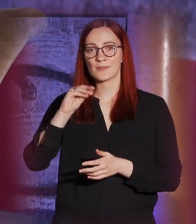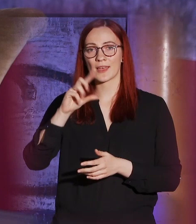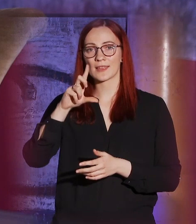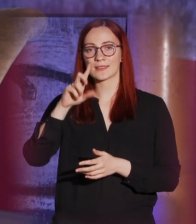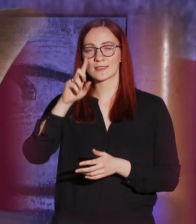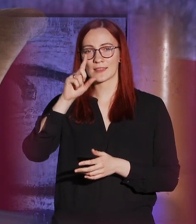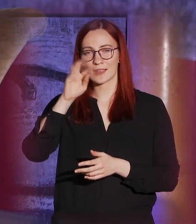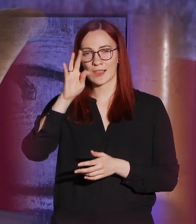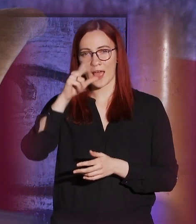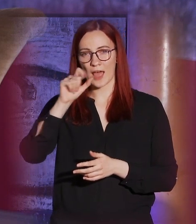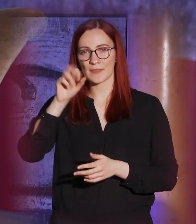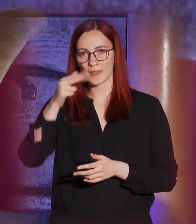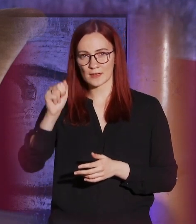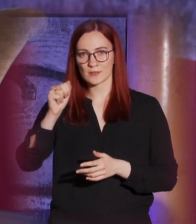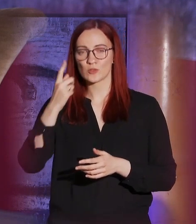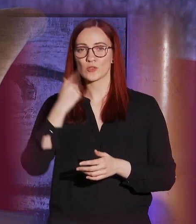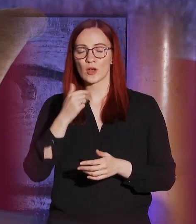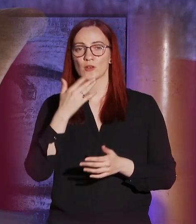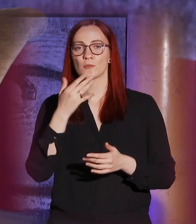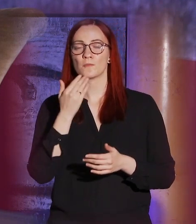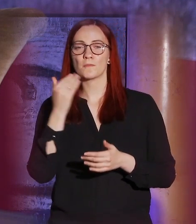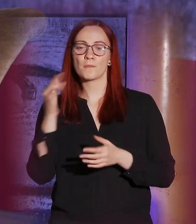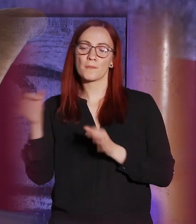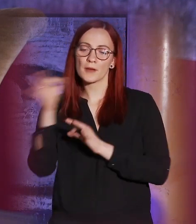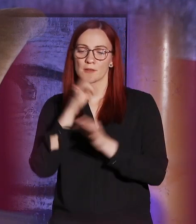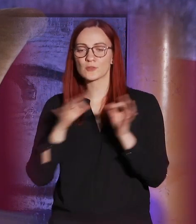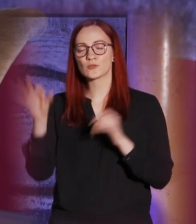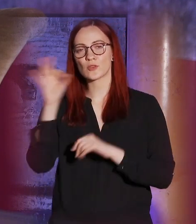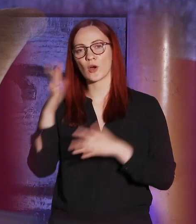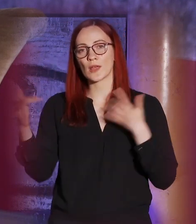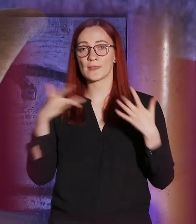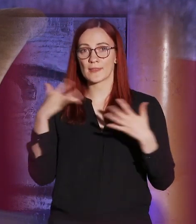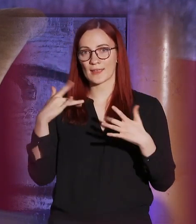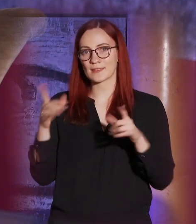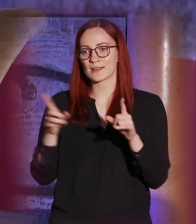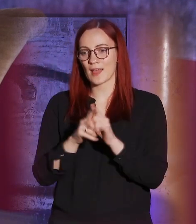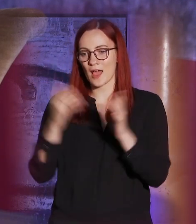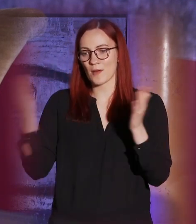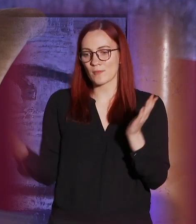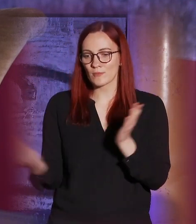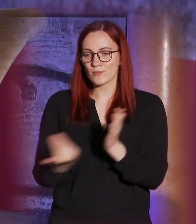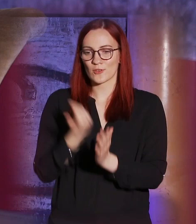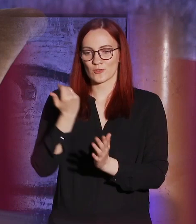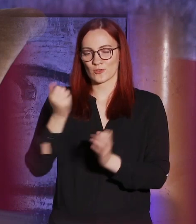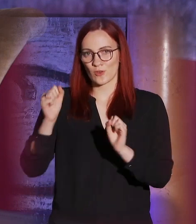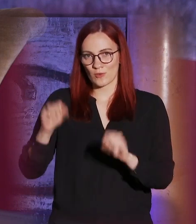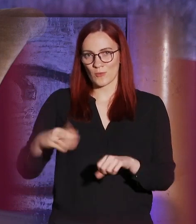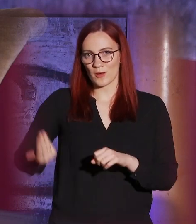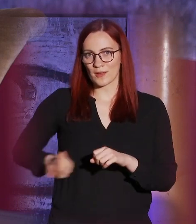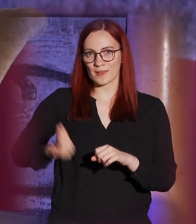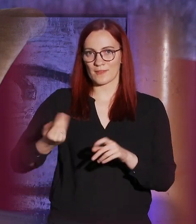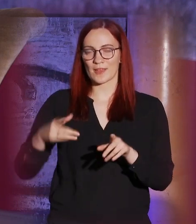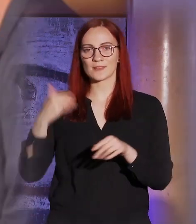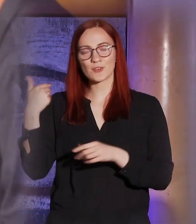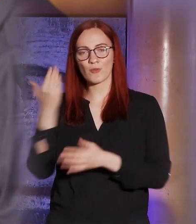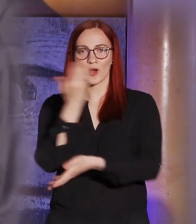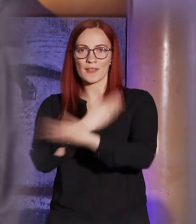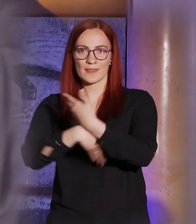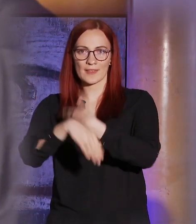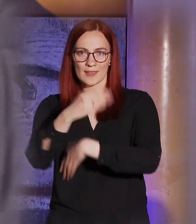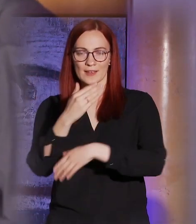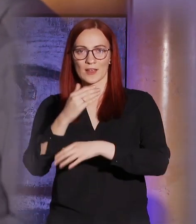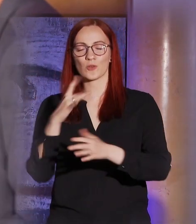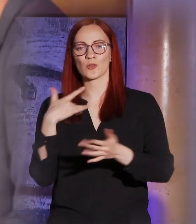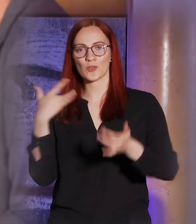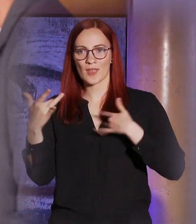apie teatrą, kuris uždega mano manimo norą gyventi iš naujo. Ir tai yra jūsų neįgaliųjų naujasis teatras. Ir